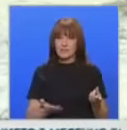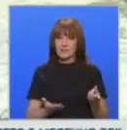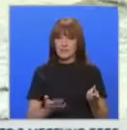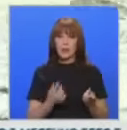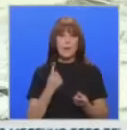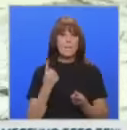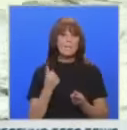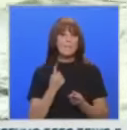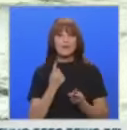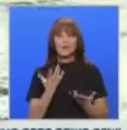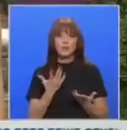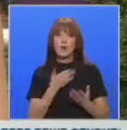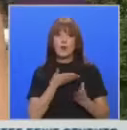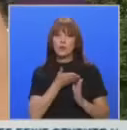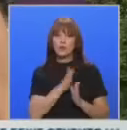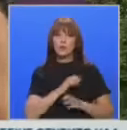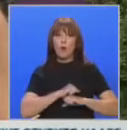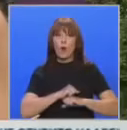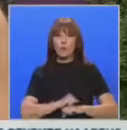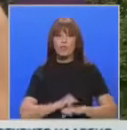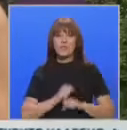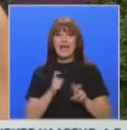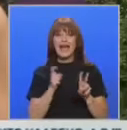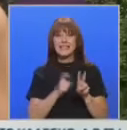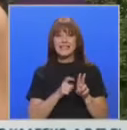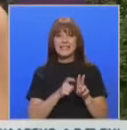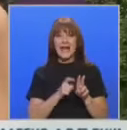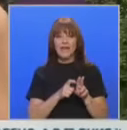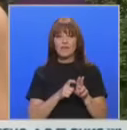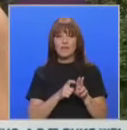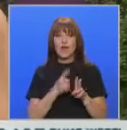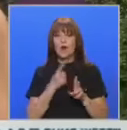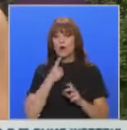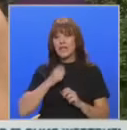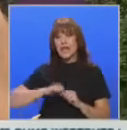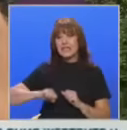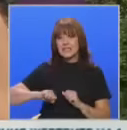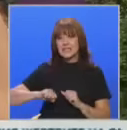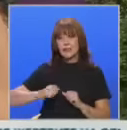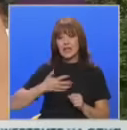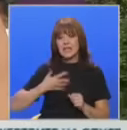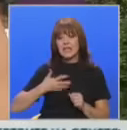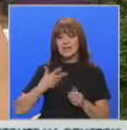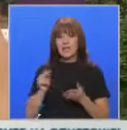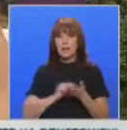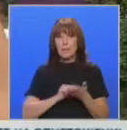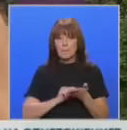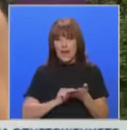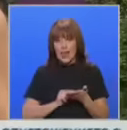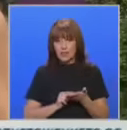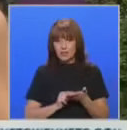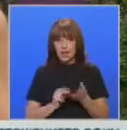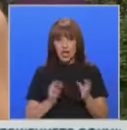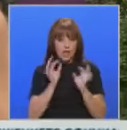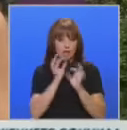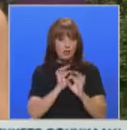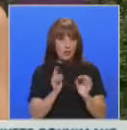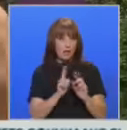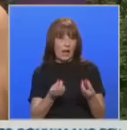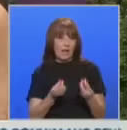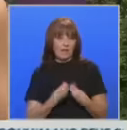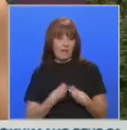нещо, което беше да отидем до община Царево, да видим, нали, от застрахователя искат бележка, служебна, никой не може ни да е